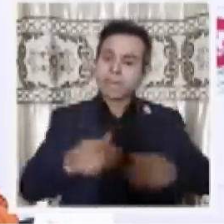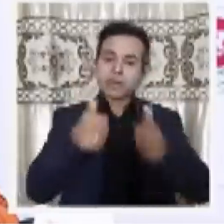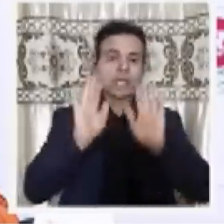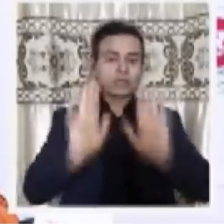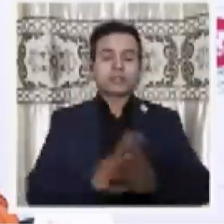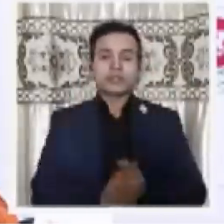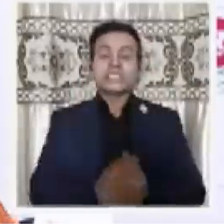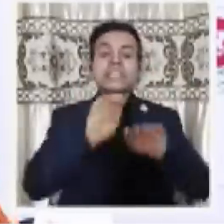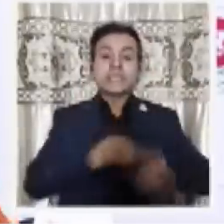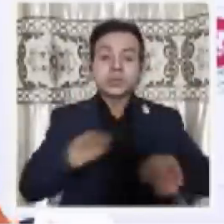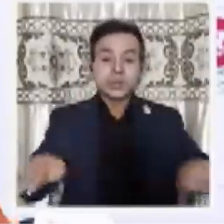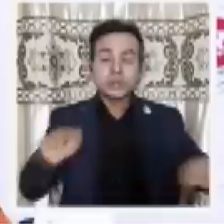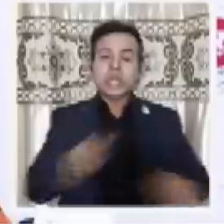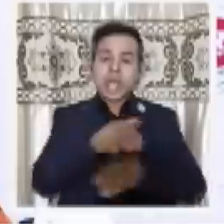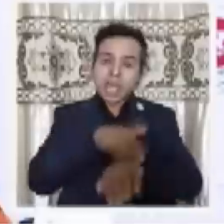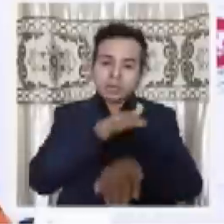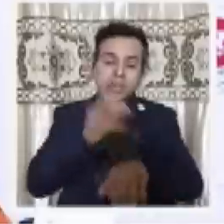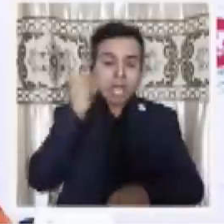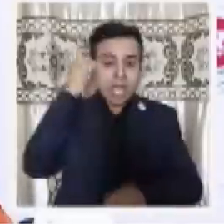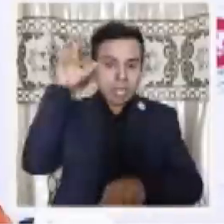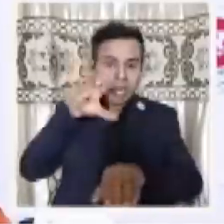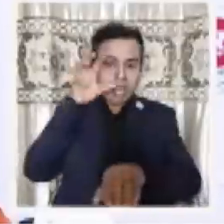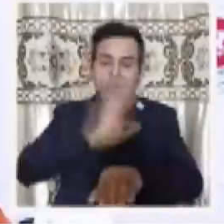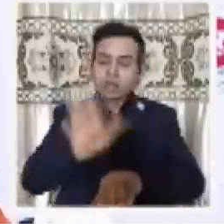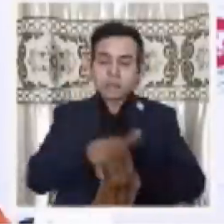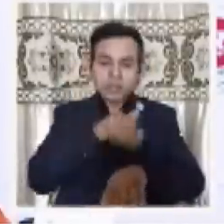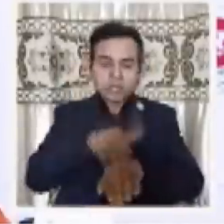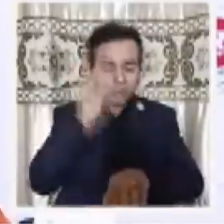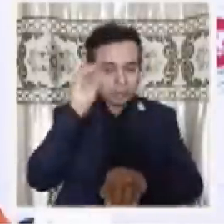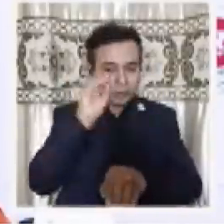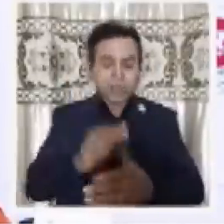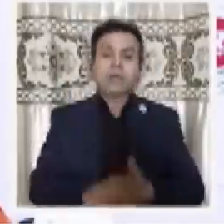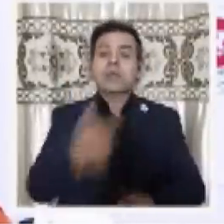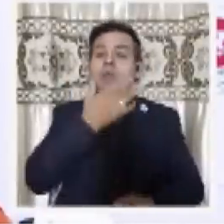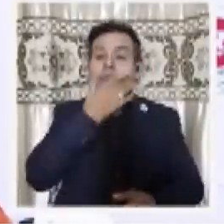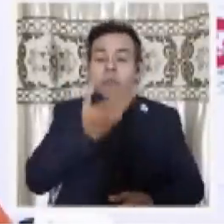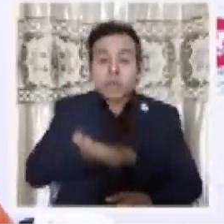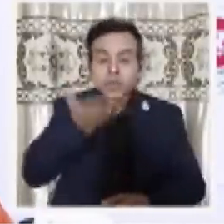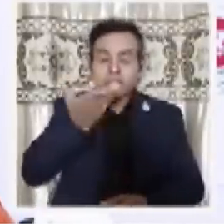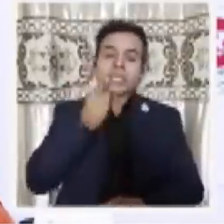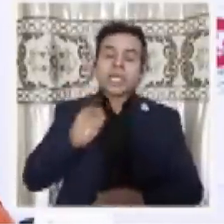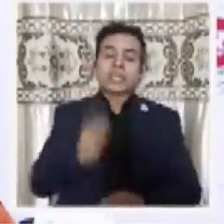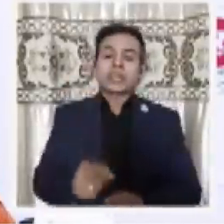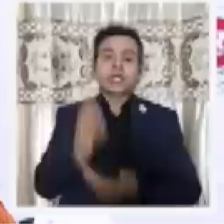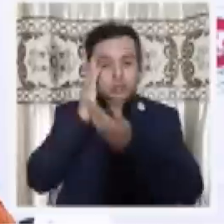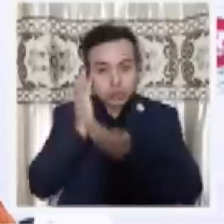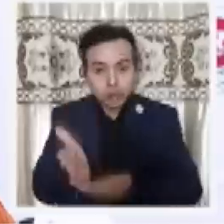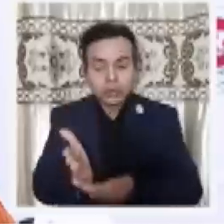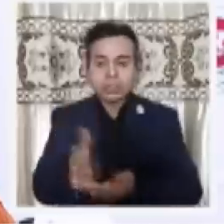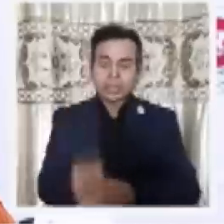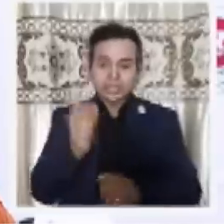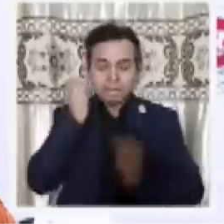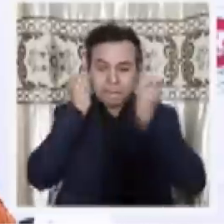আপনার হাতে। আপনি নিজে সুরক্ষিত থাকুন, পরিবারের সকল সদস্যকে সুরক্ষিত রাখুন এবং সুস্থ থাকুন, ভালো থাকুন। শিশুদের